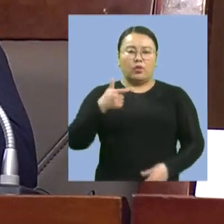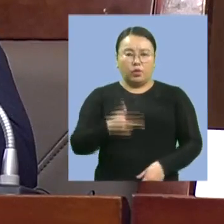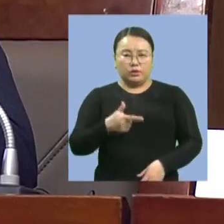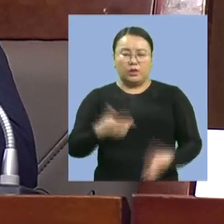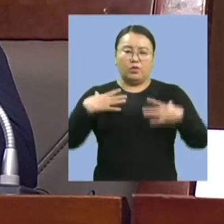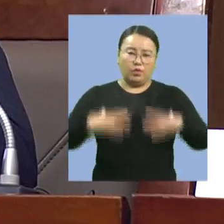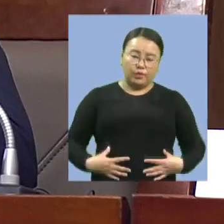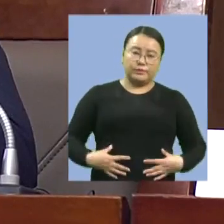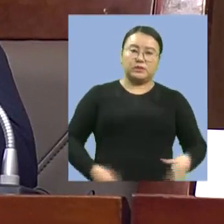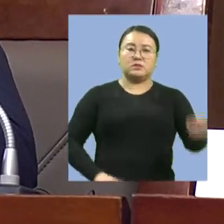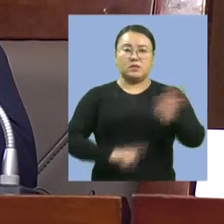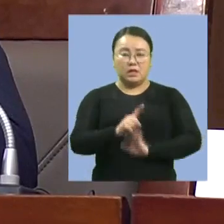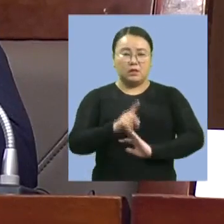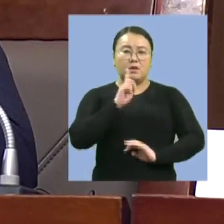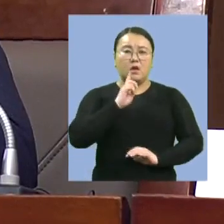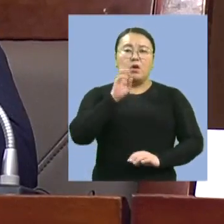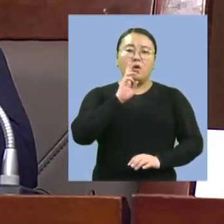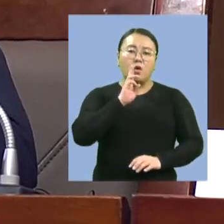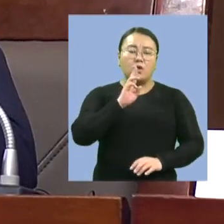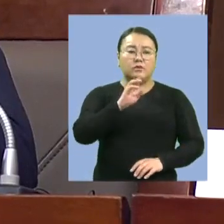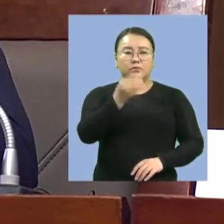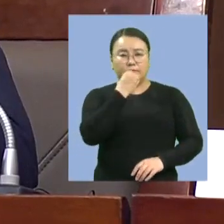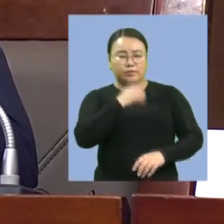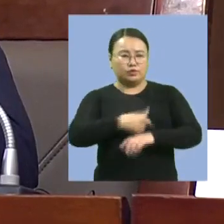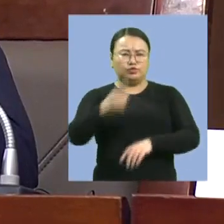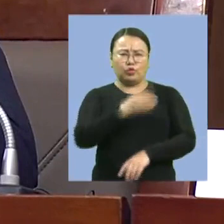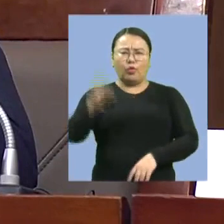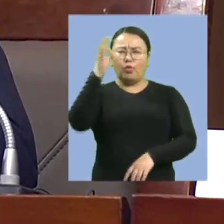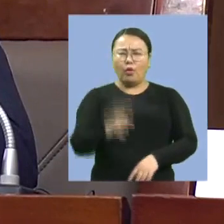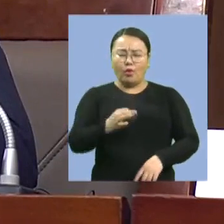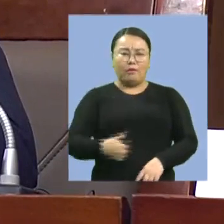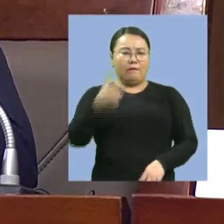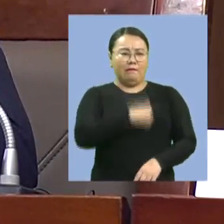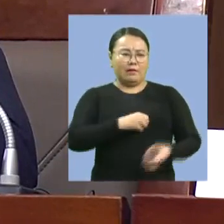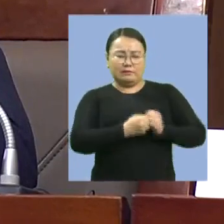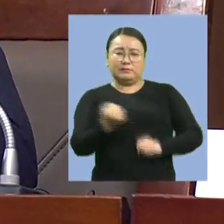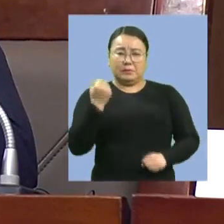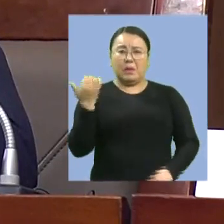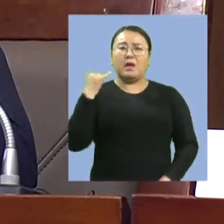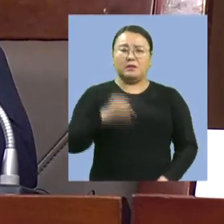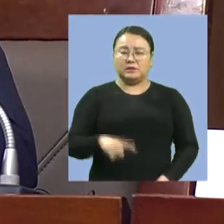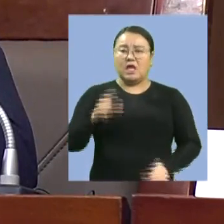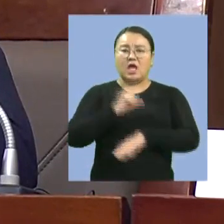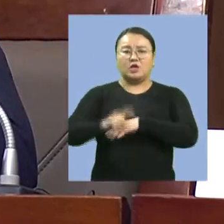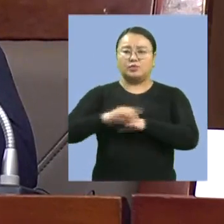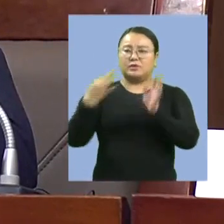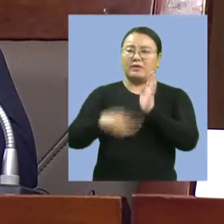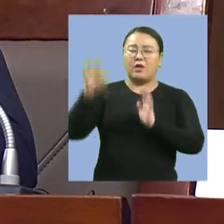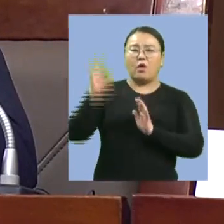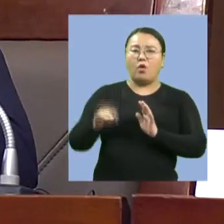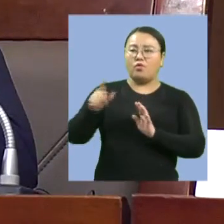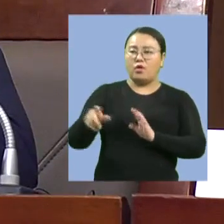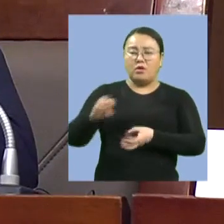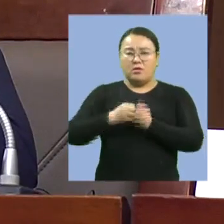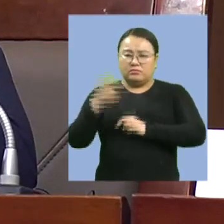готлох утснаас ахуулаад хүнснийхээ хангамжийг 100% дотооддоо ангадаг. Экспортын 80% нь хөнгө аж үйлдвэрийн